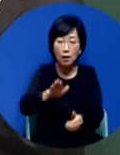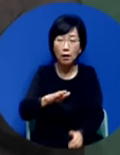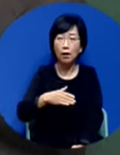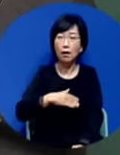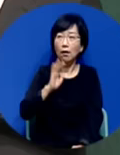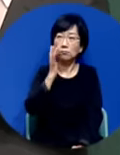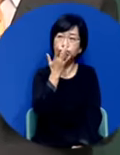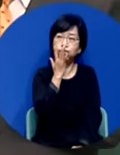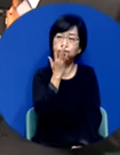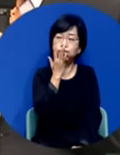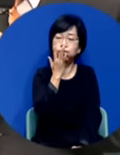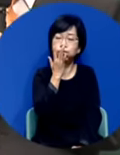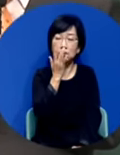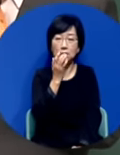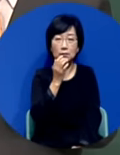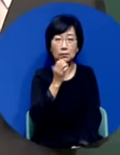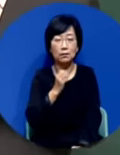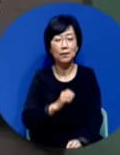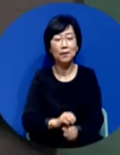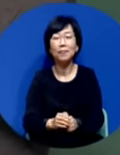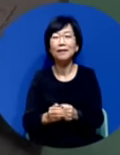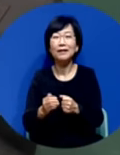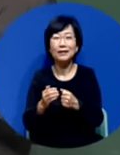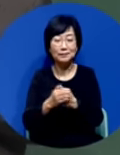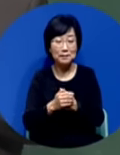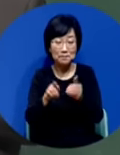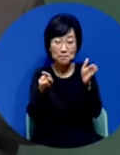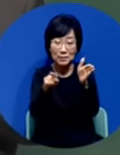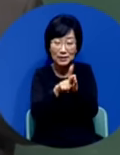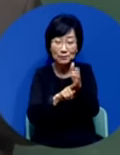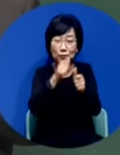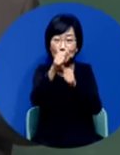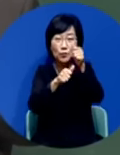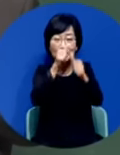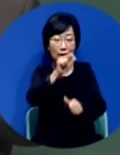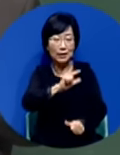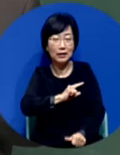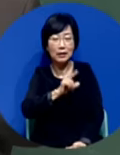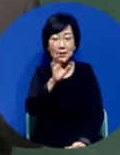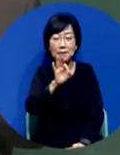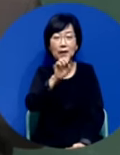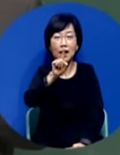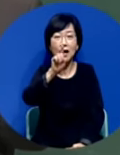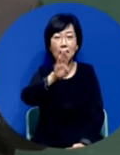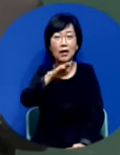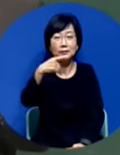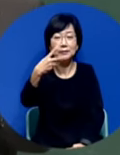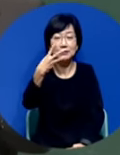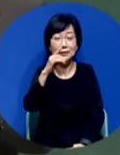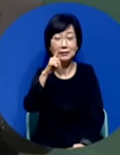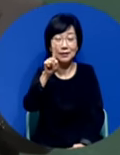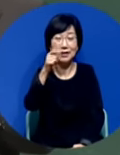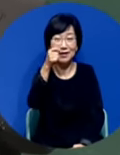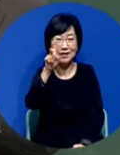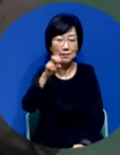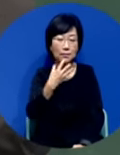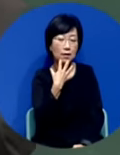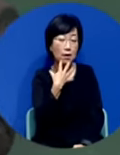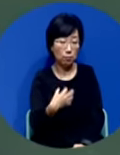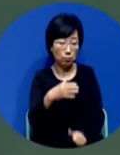神让他们去救活世界，但是他们没能明白。 그래서 믿음의 조상 아브라함을 불렀더니 아브라함도 먹고 사는 것밖에 몰라요.